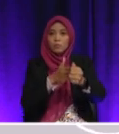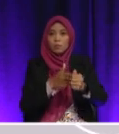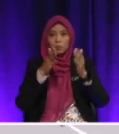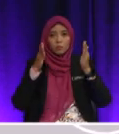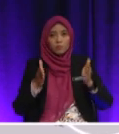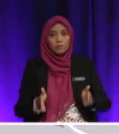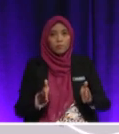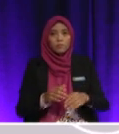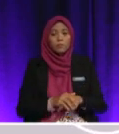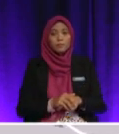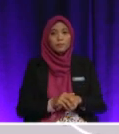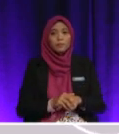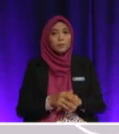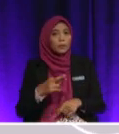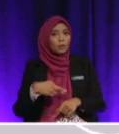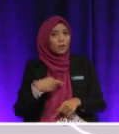Insaf Semarang